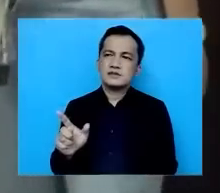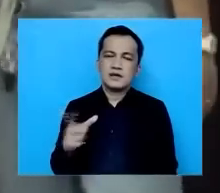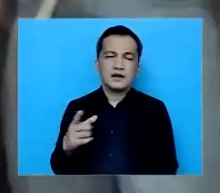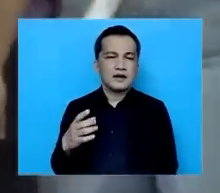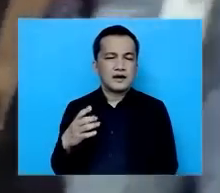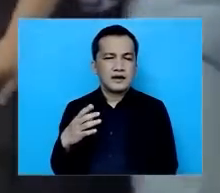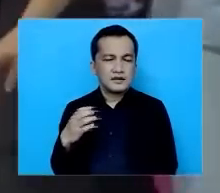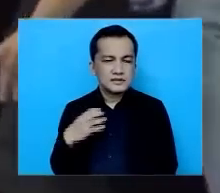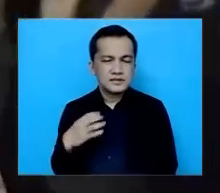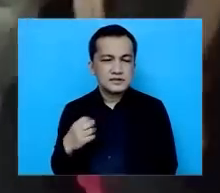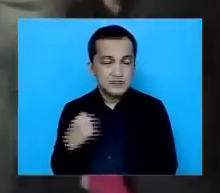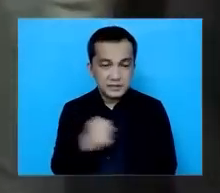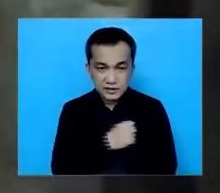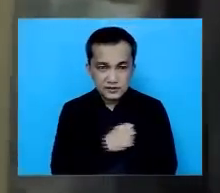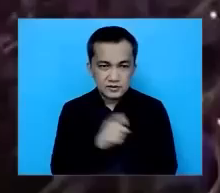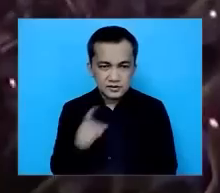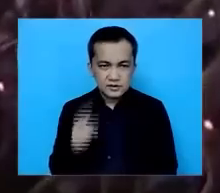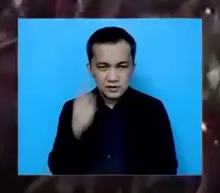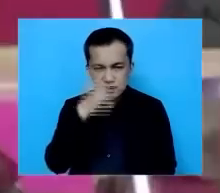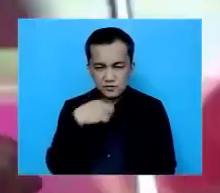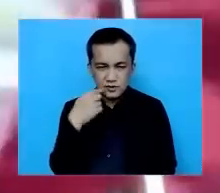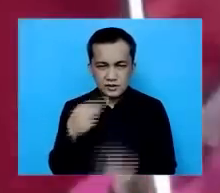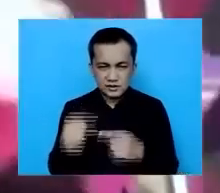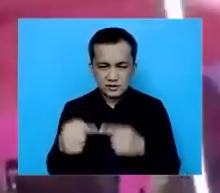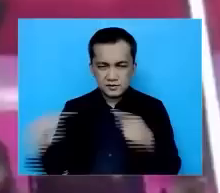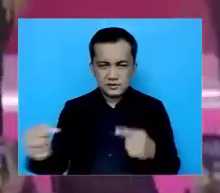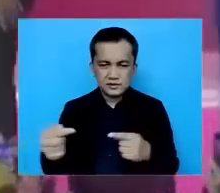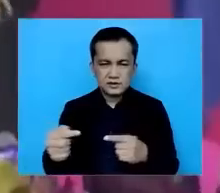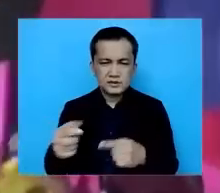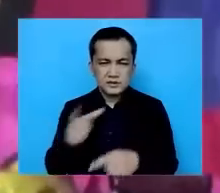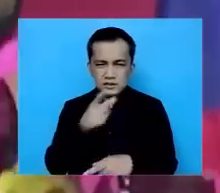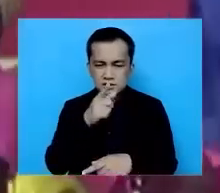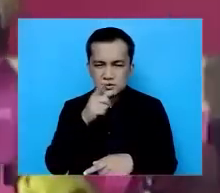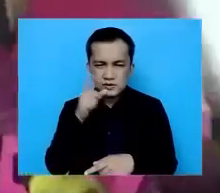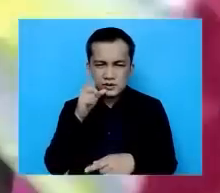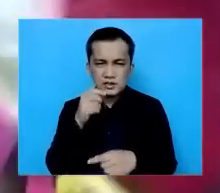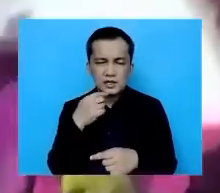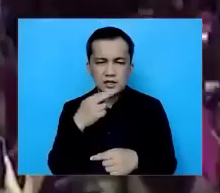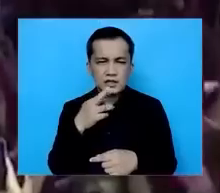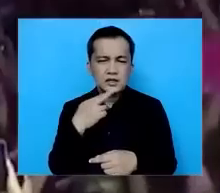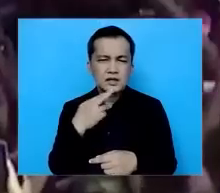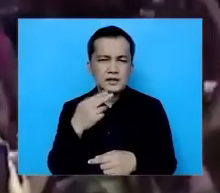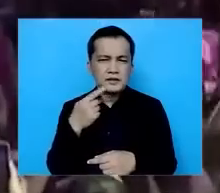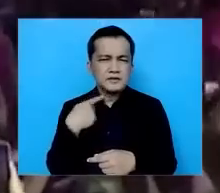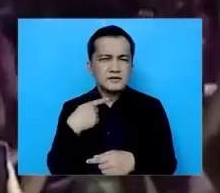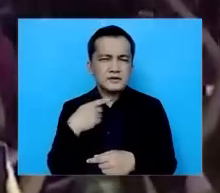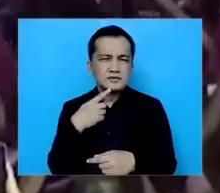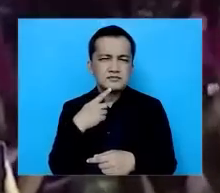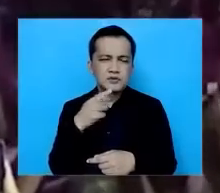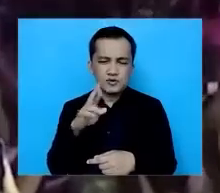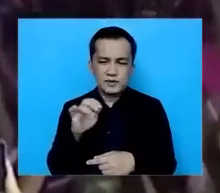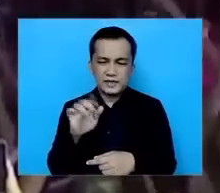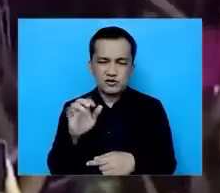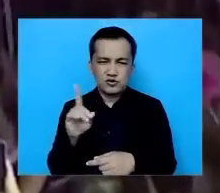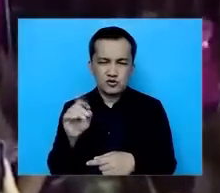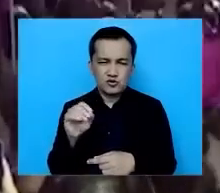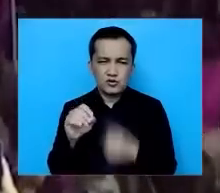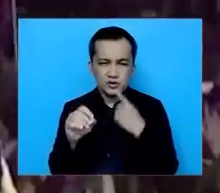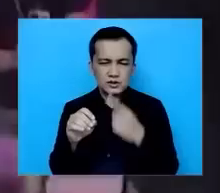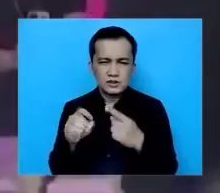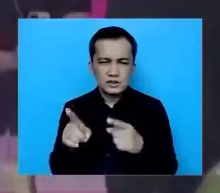ang mukha ng oposisyon na si Lenny Robredo na dumistansya na nga sa iconografiya ng dilaw at anumang maaari mag-ugnay sa kanya sa mga Aquino at sa